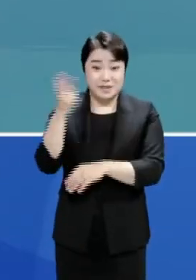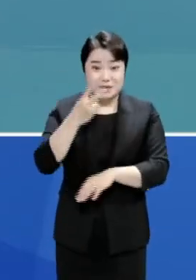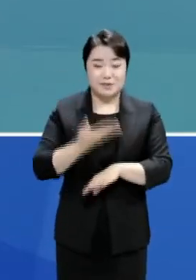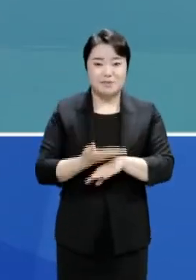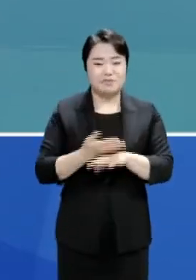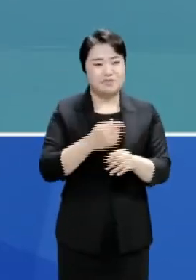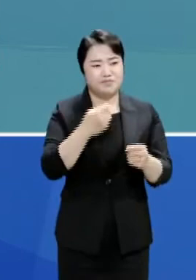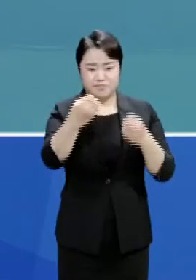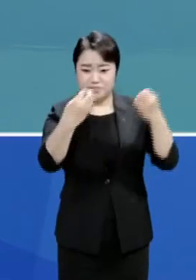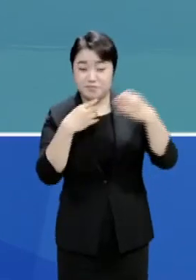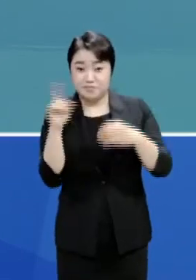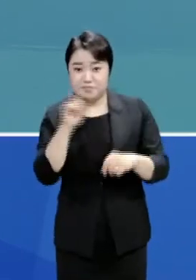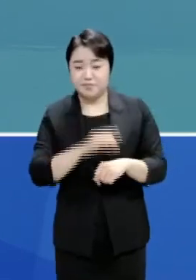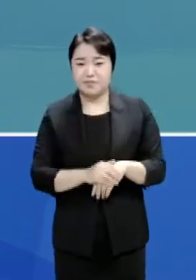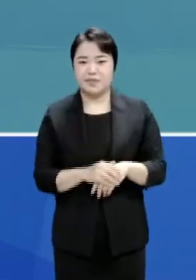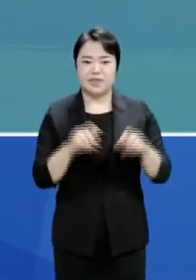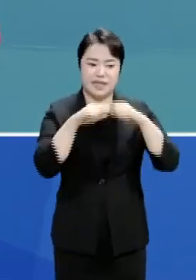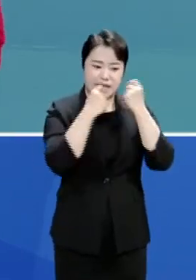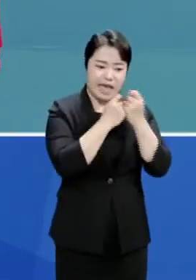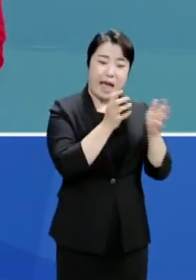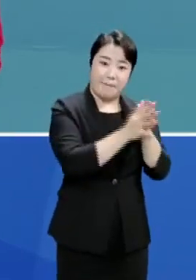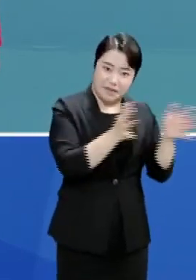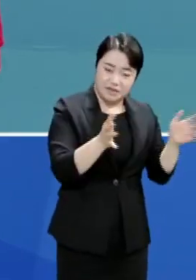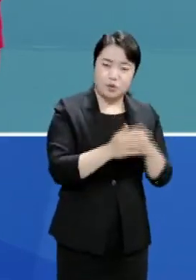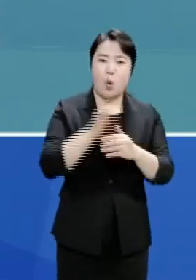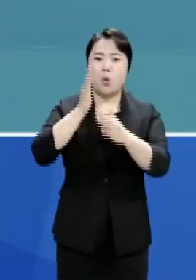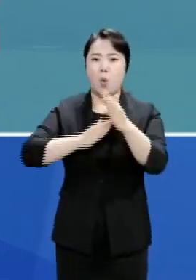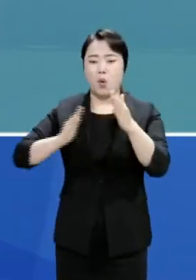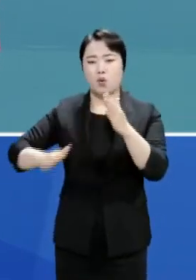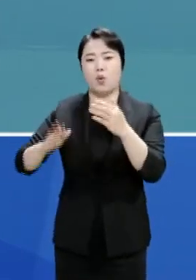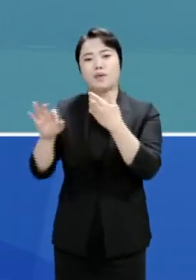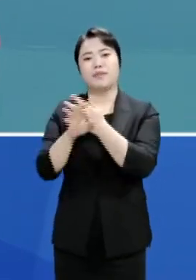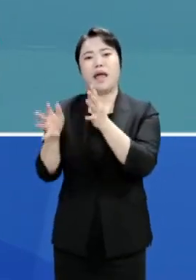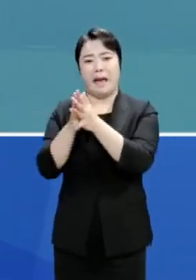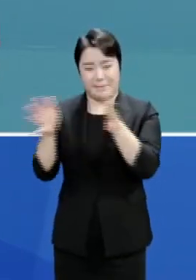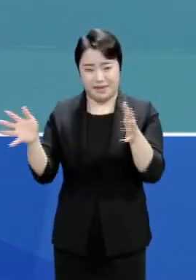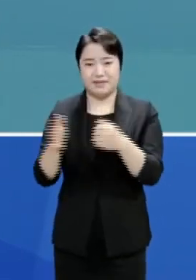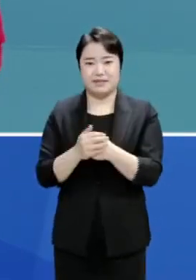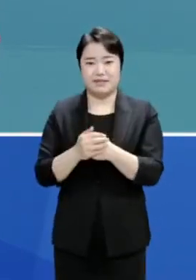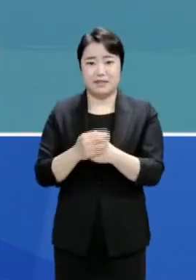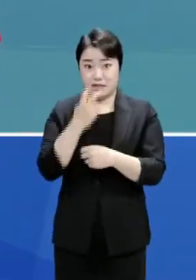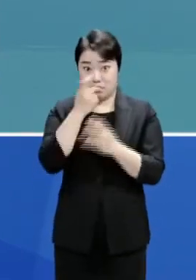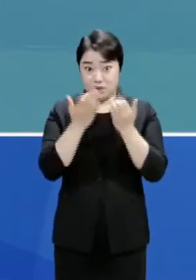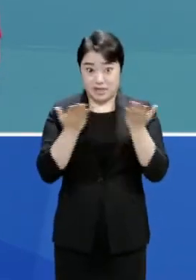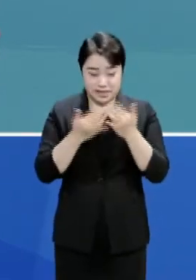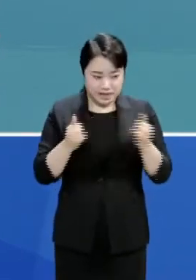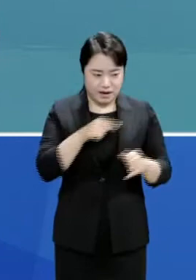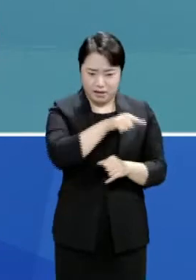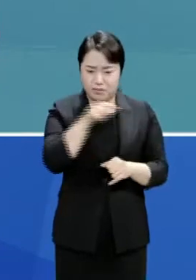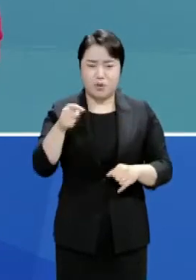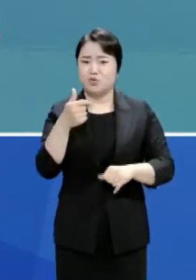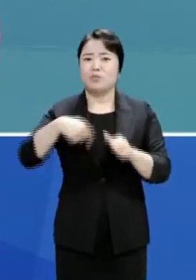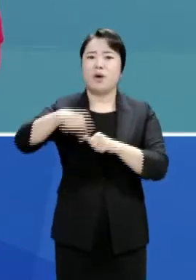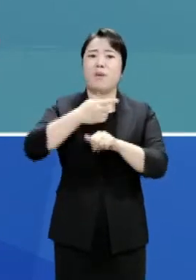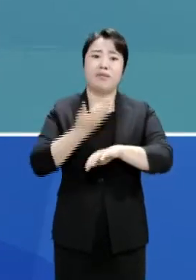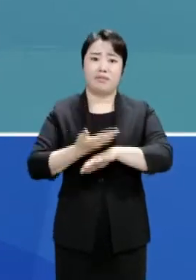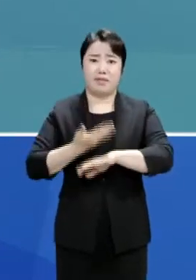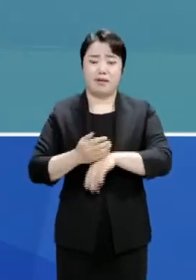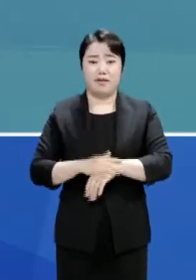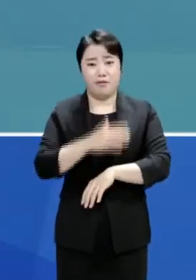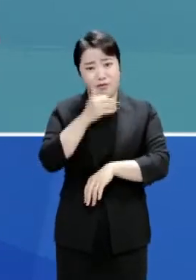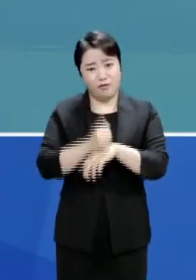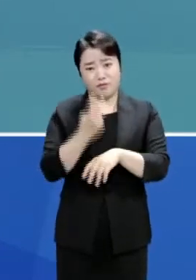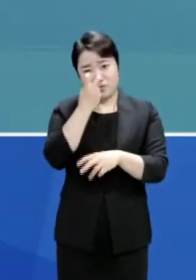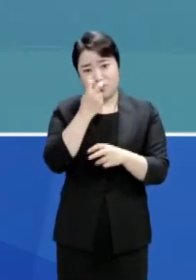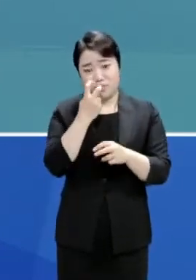많이 듣습니다만 이게 민영 아파트와 공공 임대 아파트 경비원들의 업무 노동의 차이가 굉장히 크다고 합니다. 네네네네. 여기에 따른